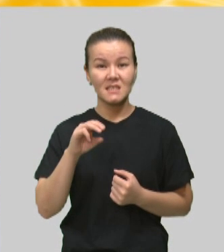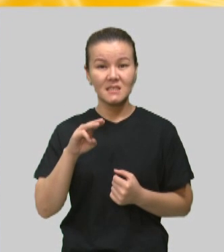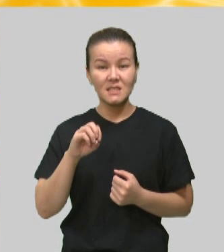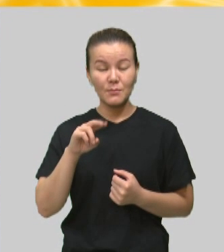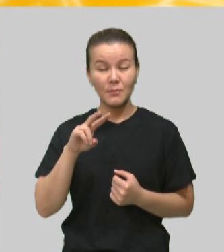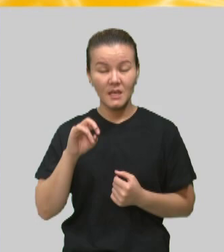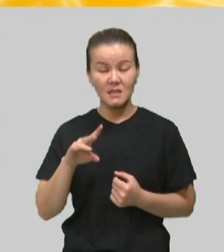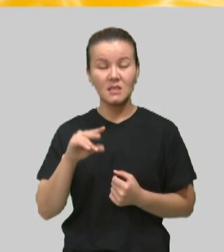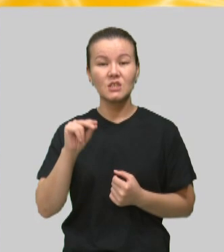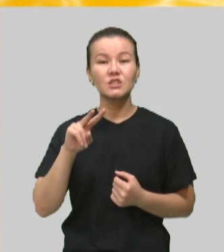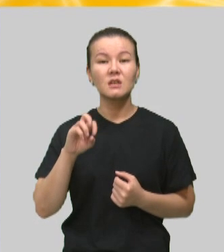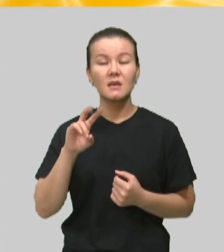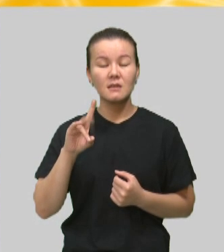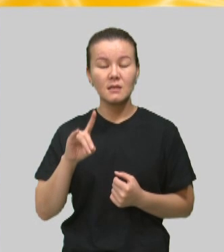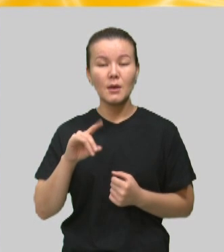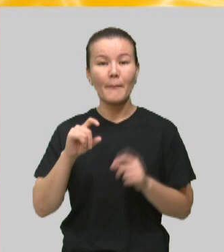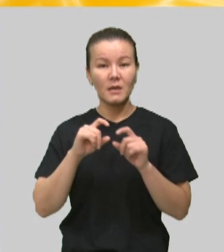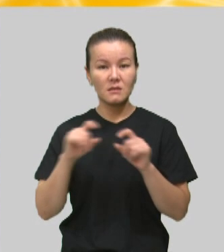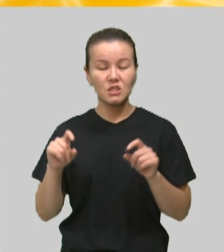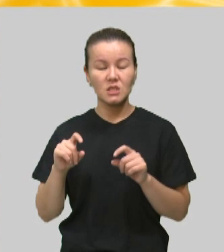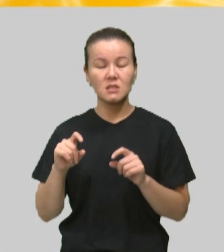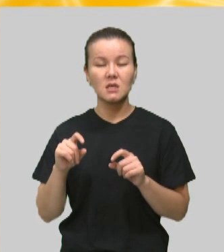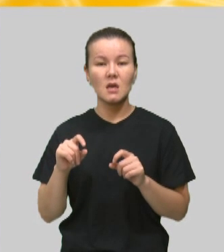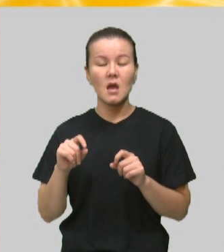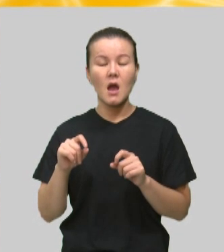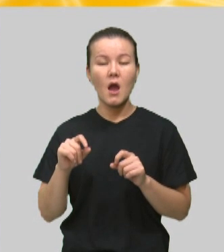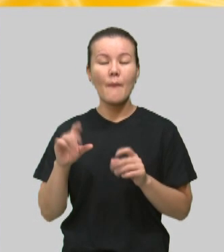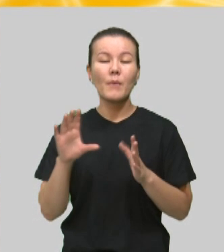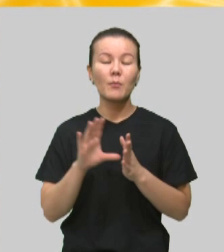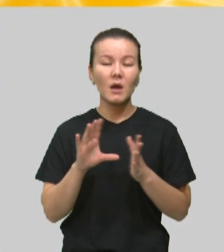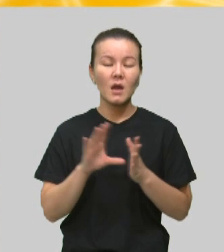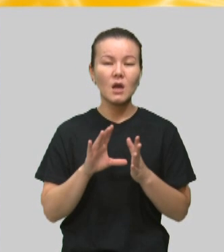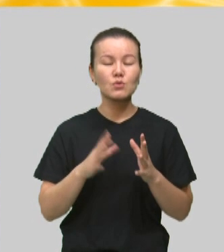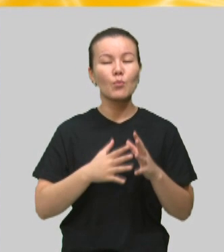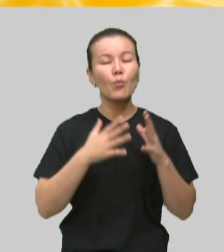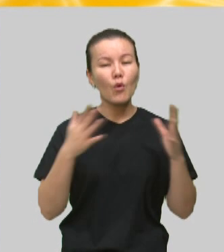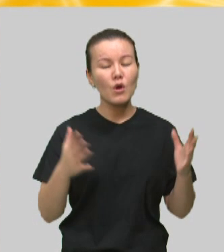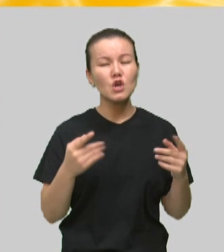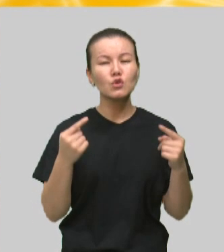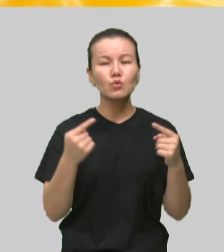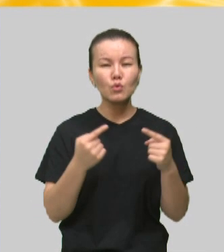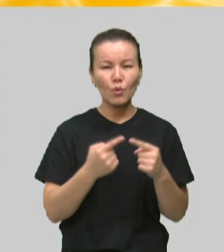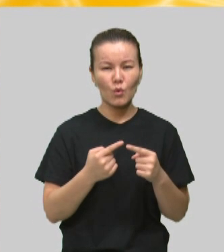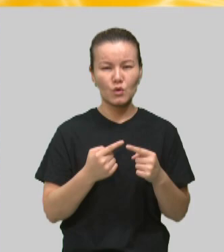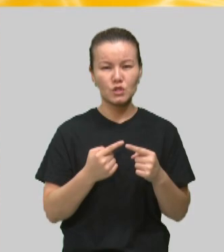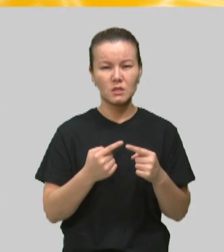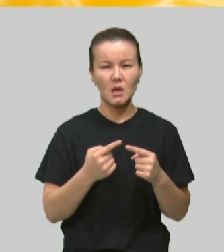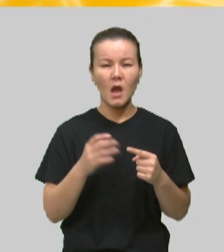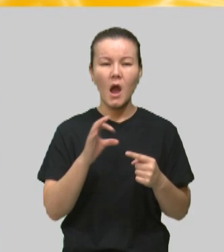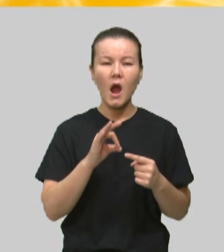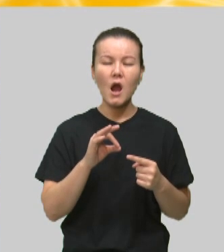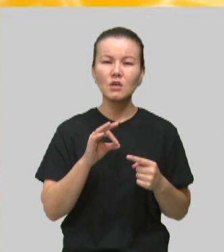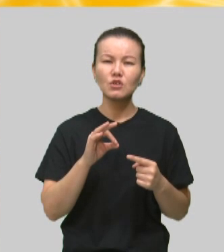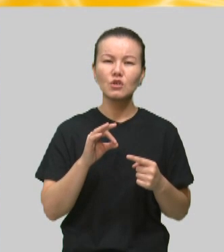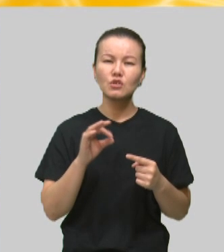Второстепенные члены предложения помогают более точно о чем-то